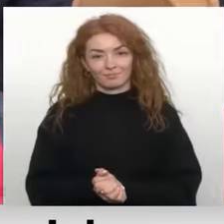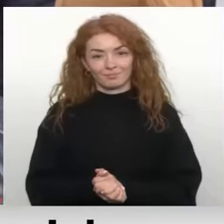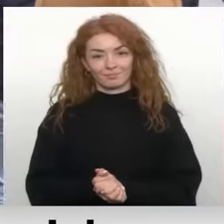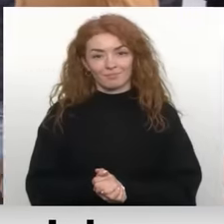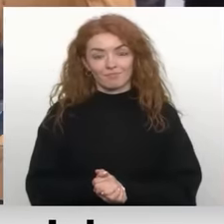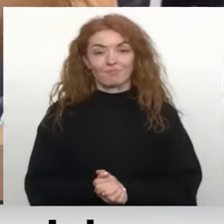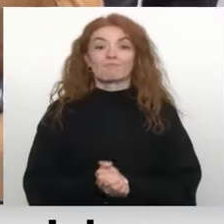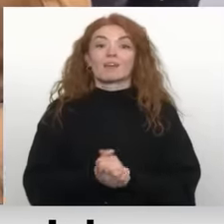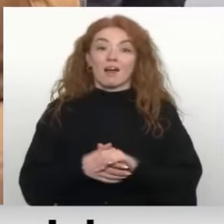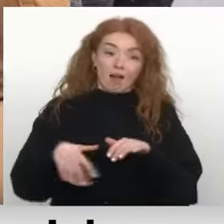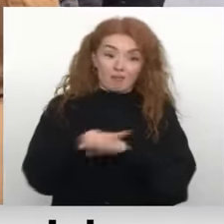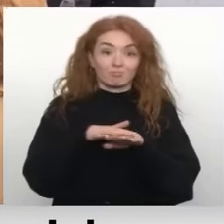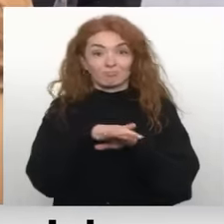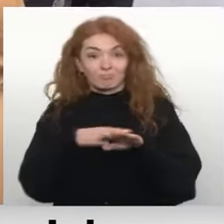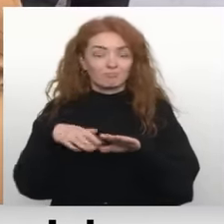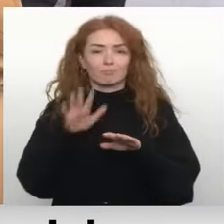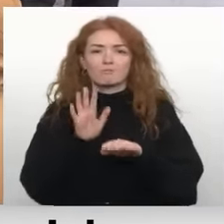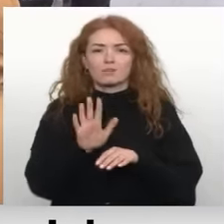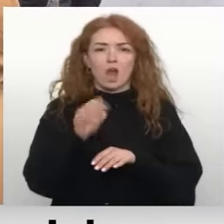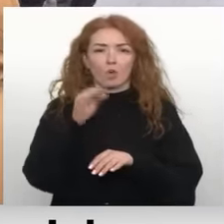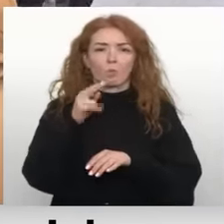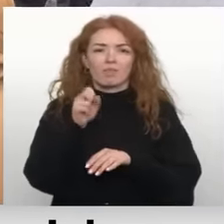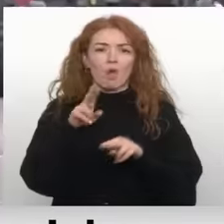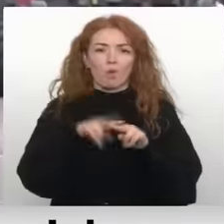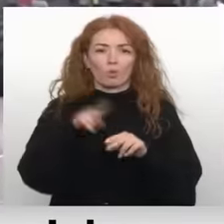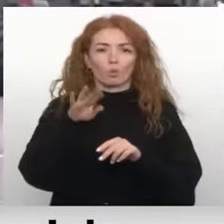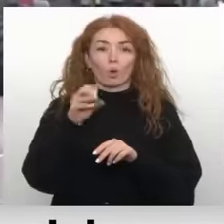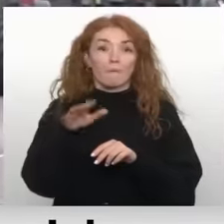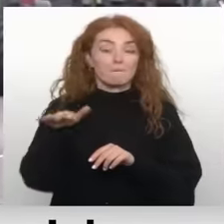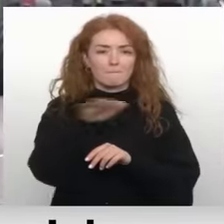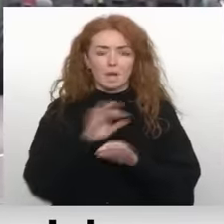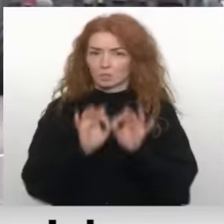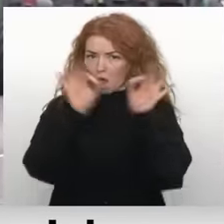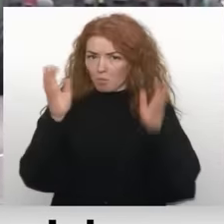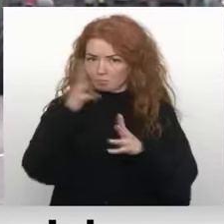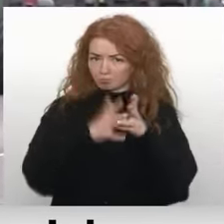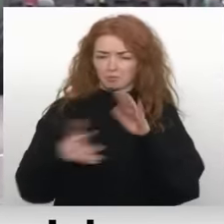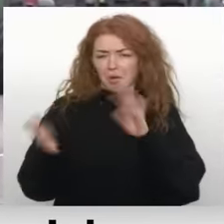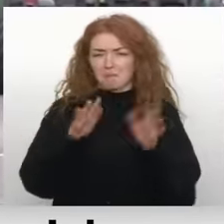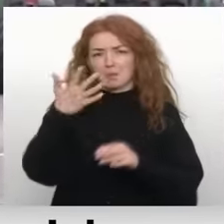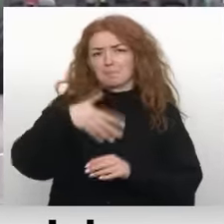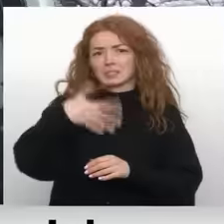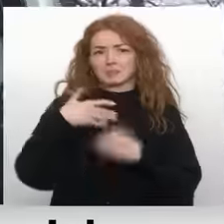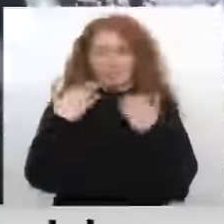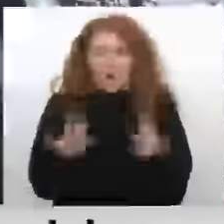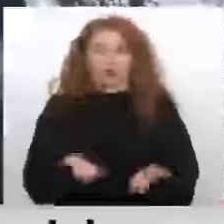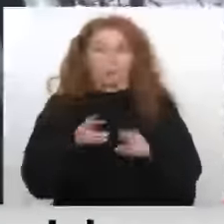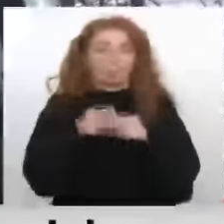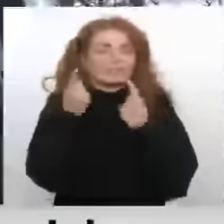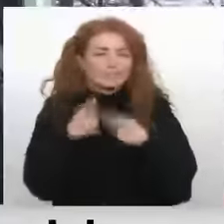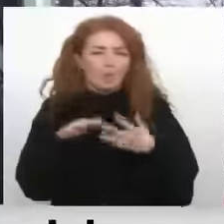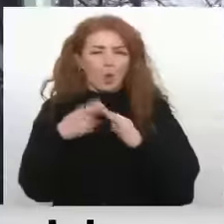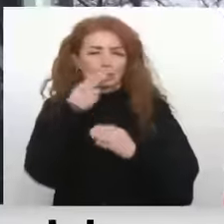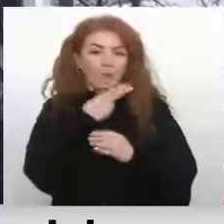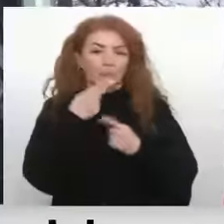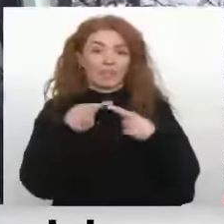Akcijas dalībnieki no rīta pulcējās pie groviņas un pie durbes. Sākumā tika lēsts, ka būs ap 50 traktoru un citu lauksaimniecības